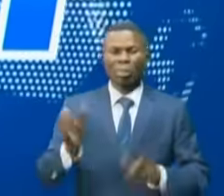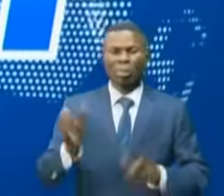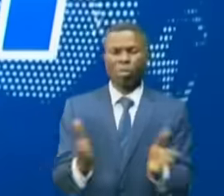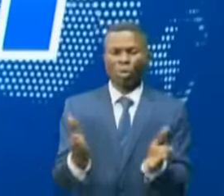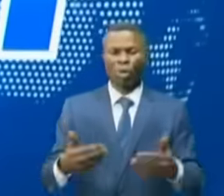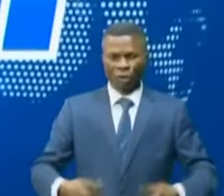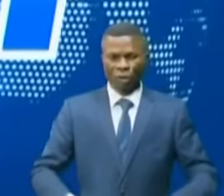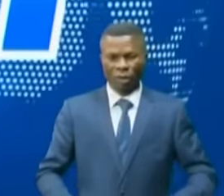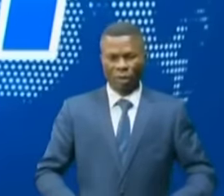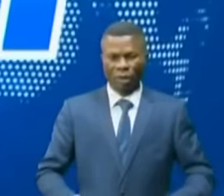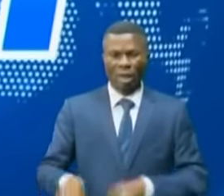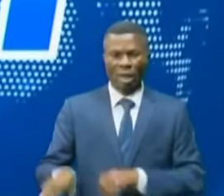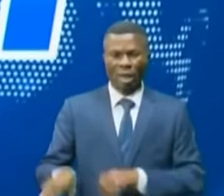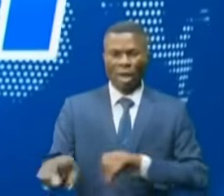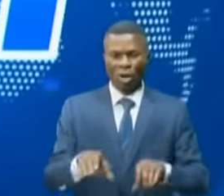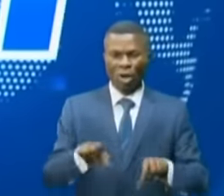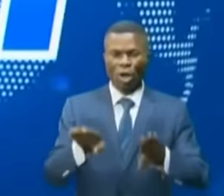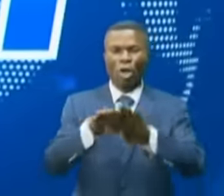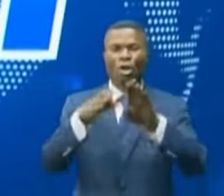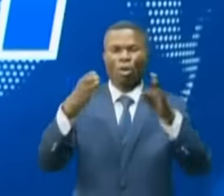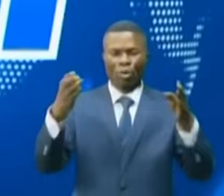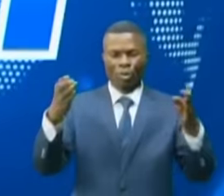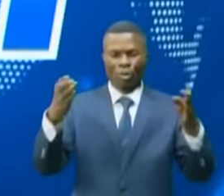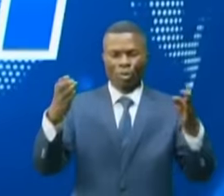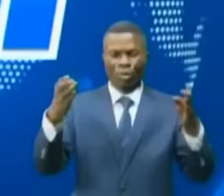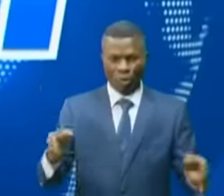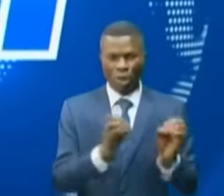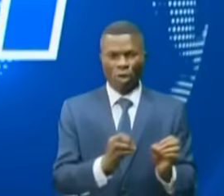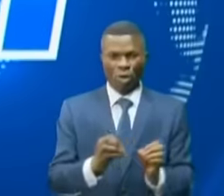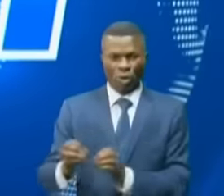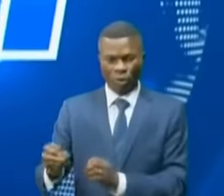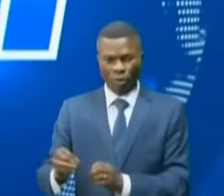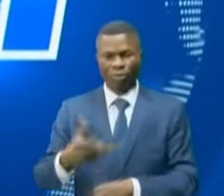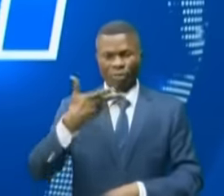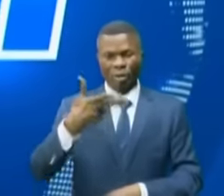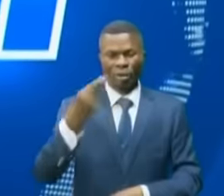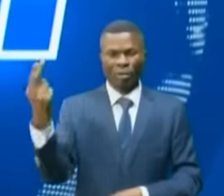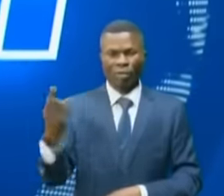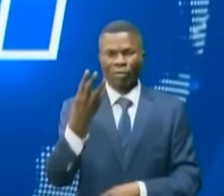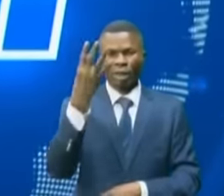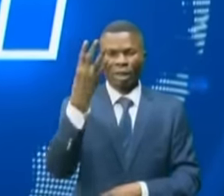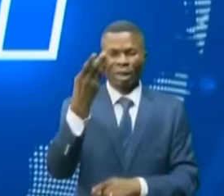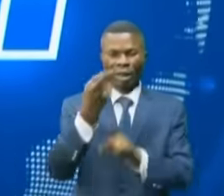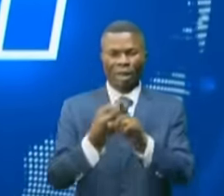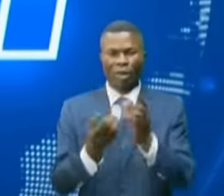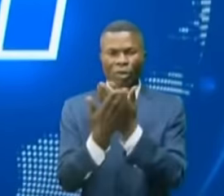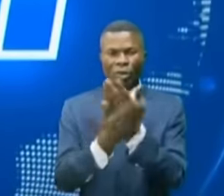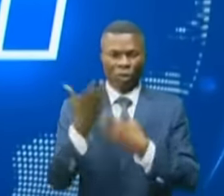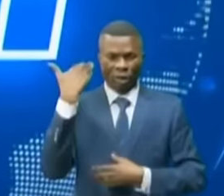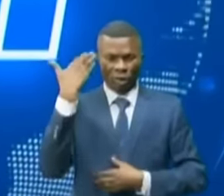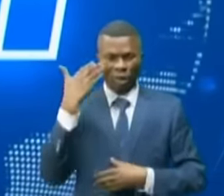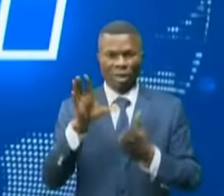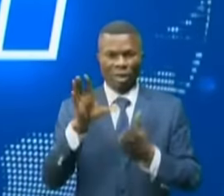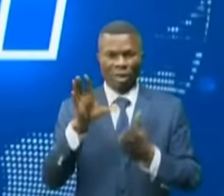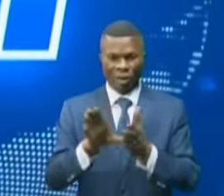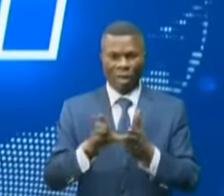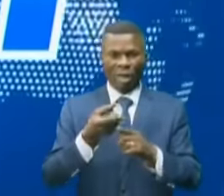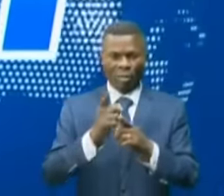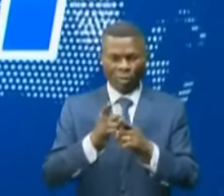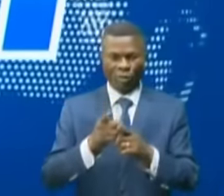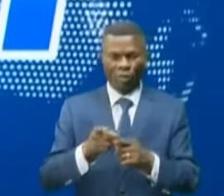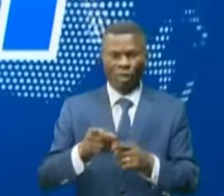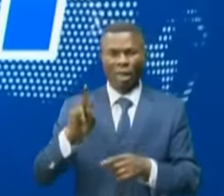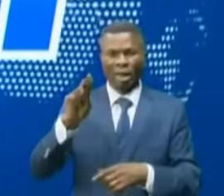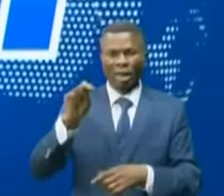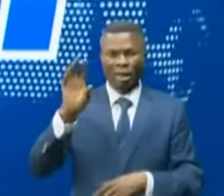encadrement. La cérémonie inaugurale a été organisée le mercredi 24 juillet dernier. C'est un reportage de la